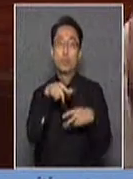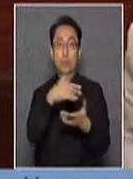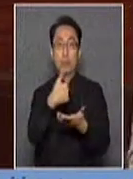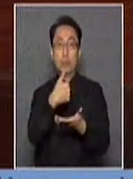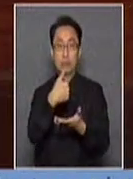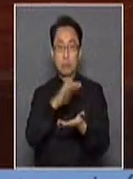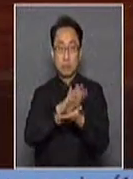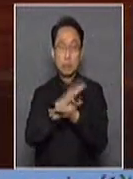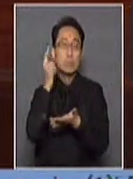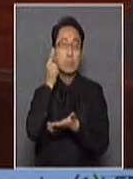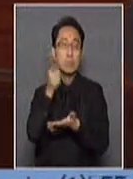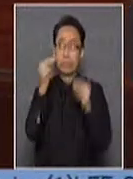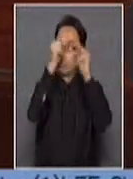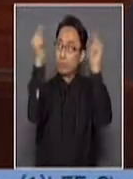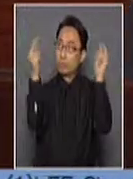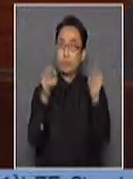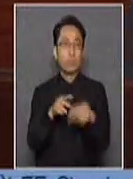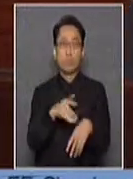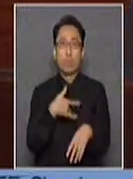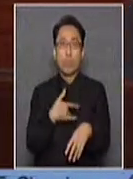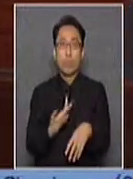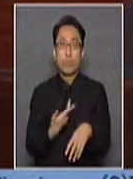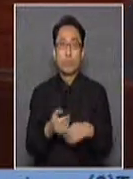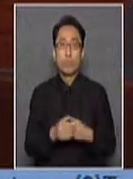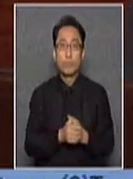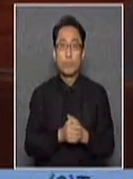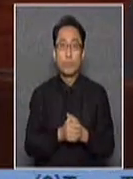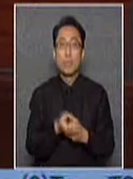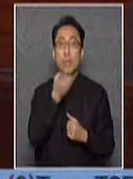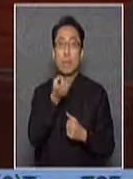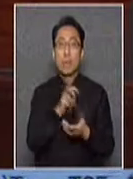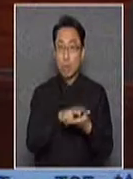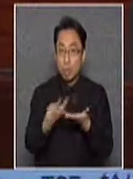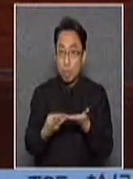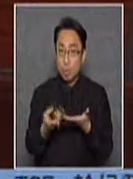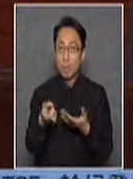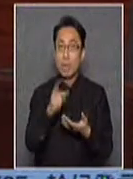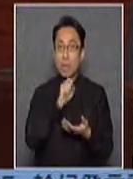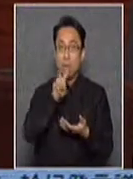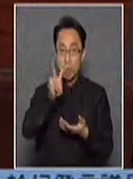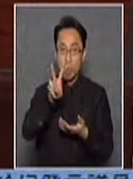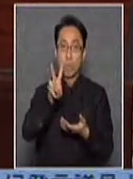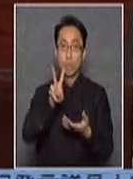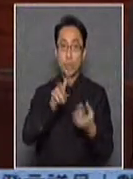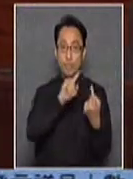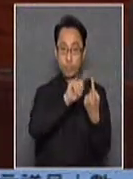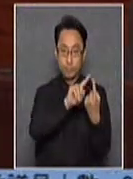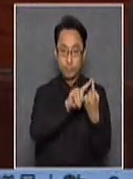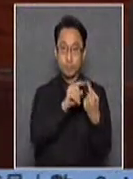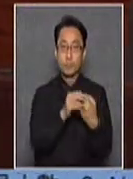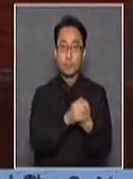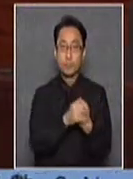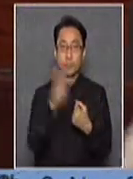即是我是即是提出這個的修訂呢，我的修訂有兩個主要範圍。一個就麻